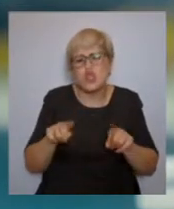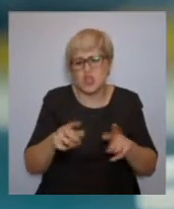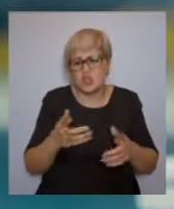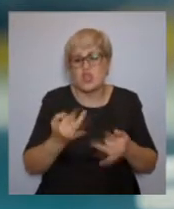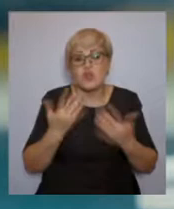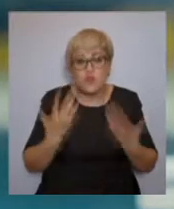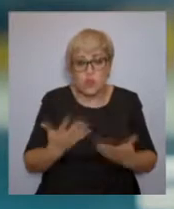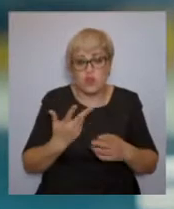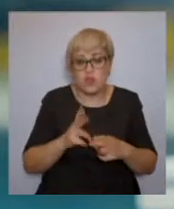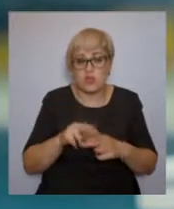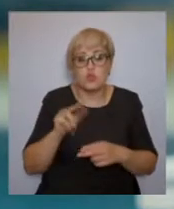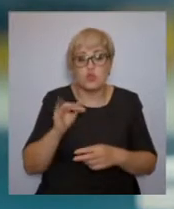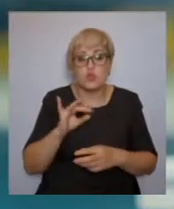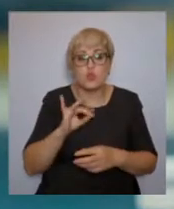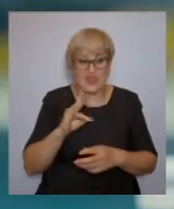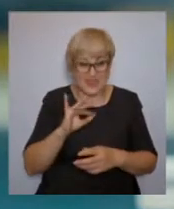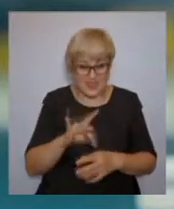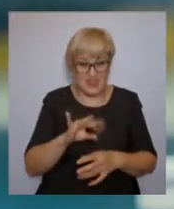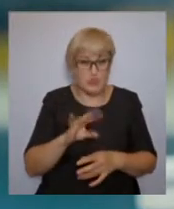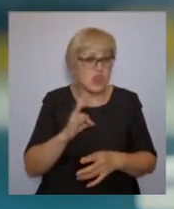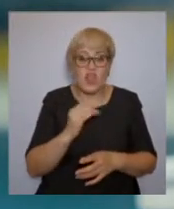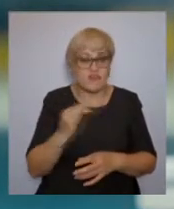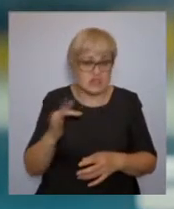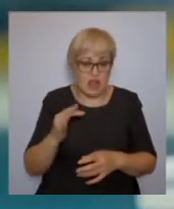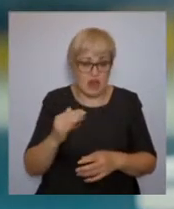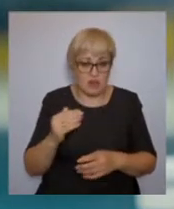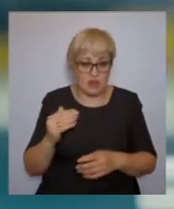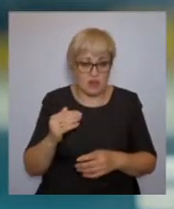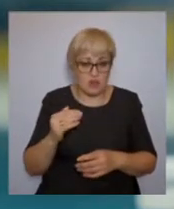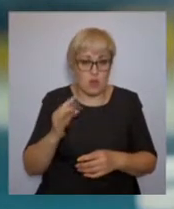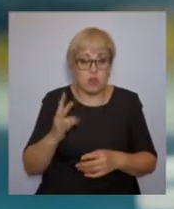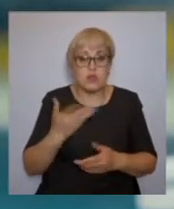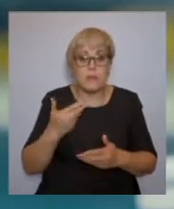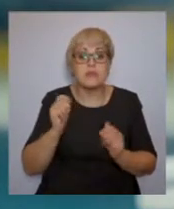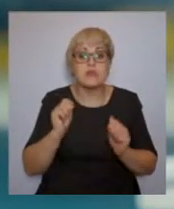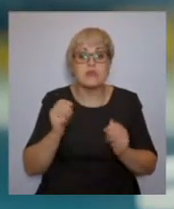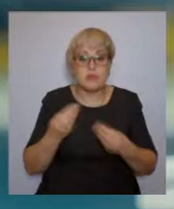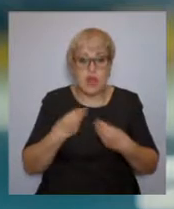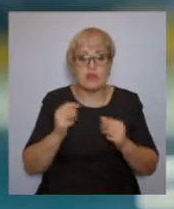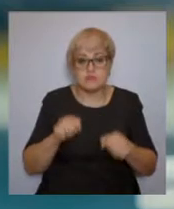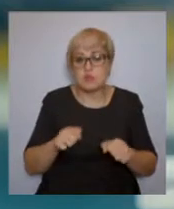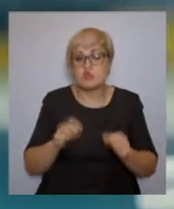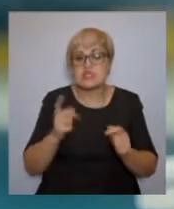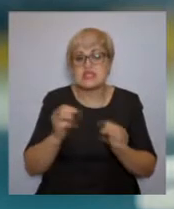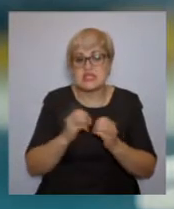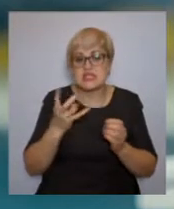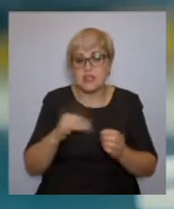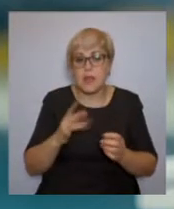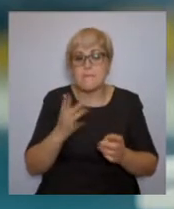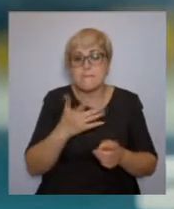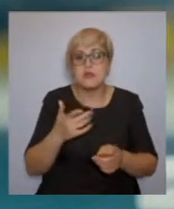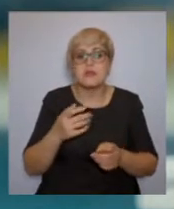буду давать как раз это победа и дала нам шанс бороться с миндальным групповом турнире